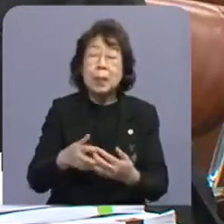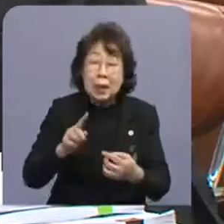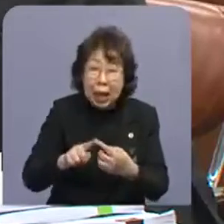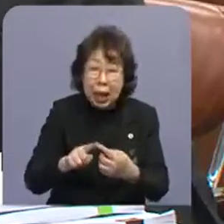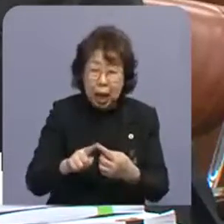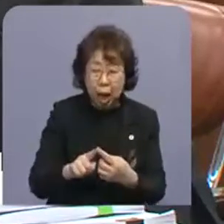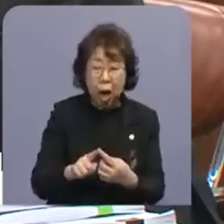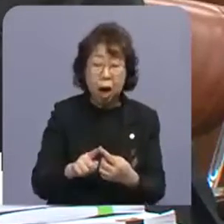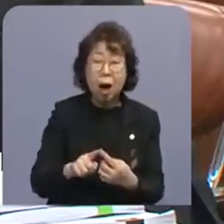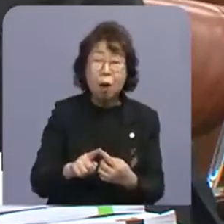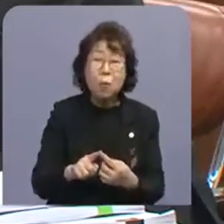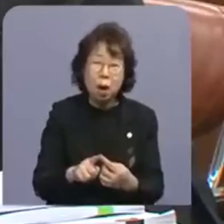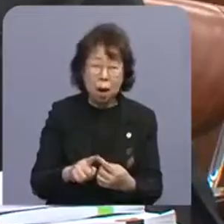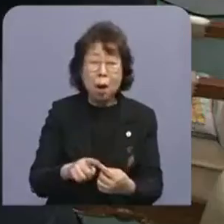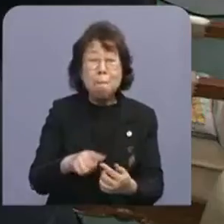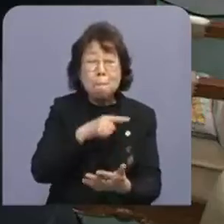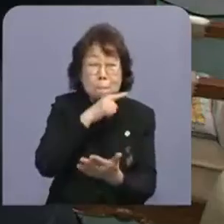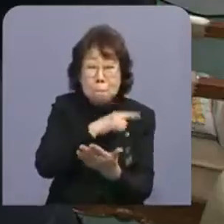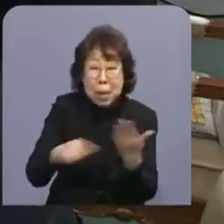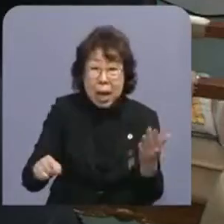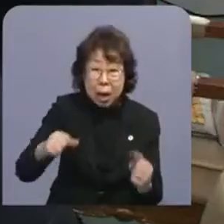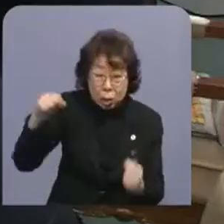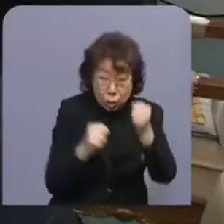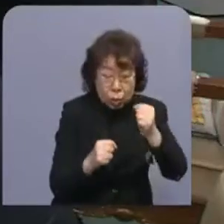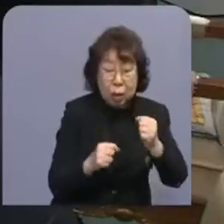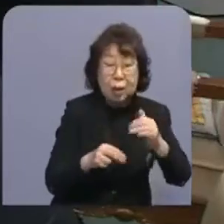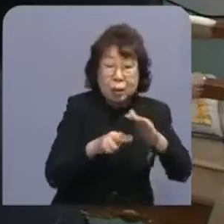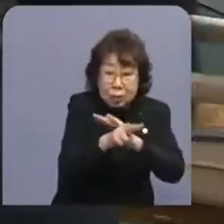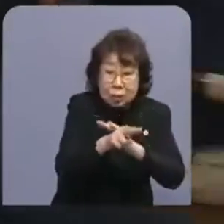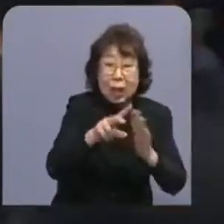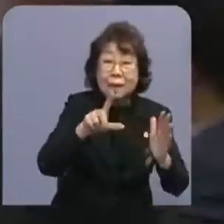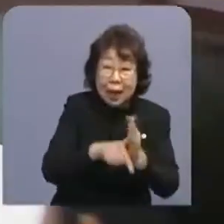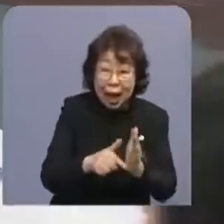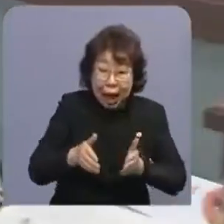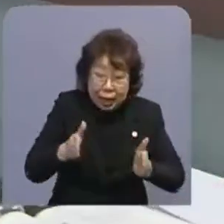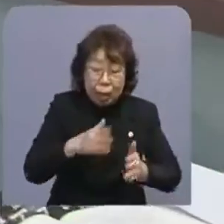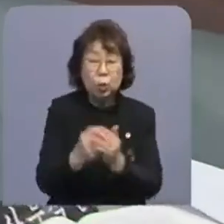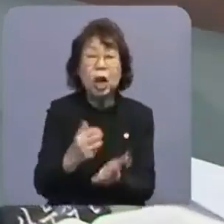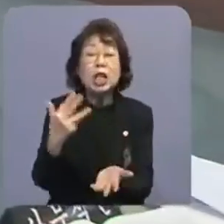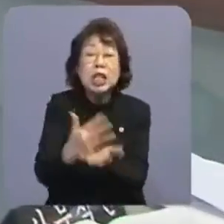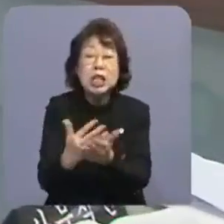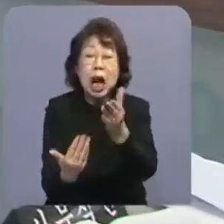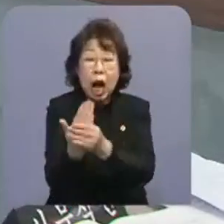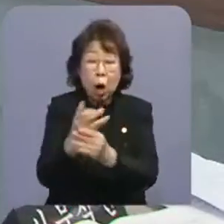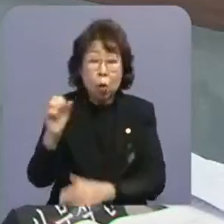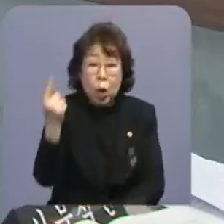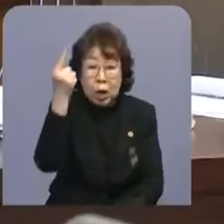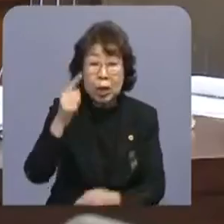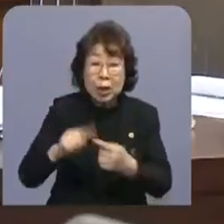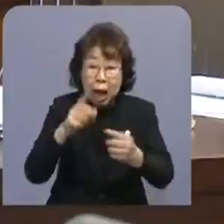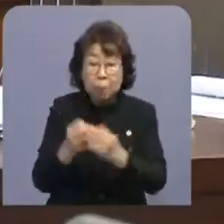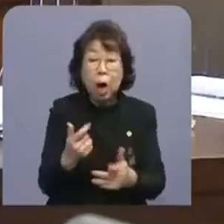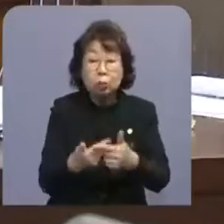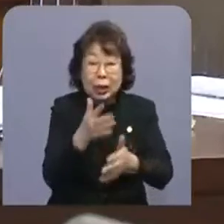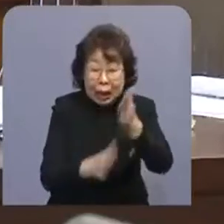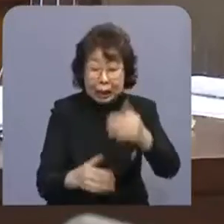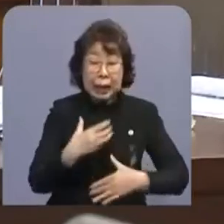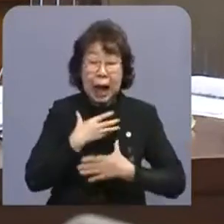원전 사고 때 피난 대책까지 이태원 참사를 계기로 부산시의 분야별 안전관리 실태가